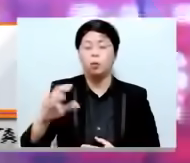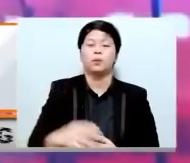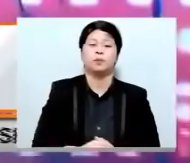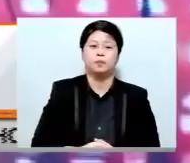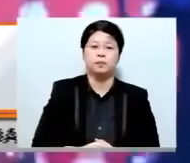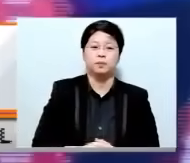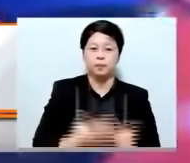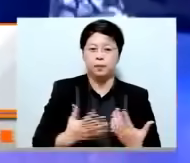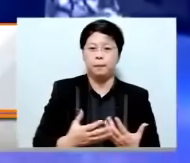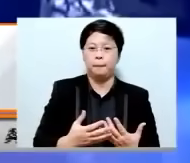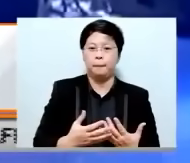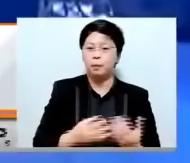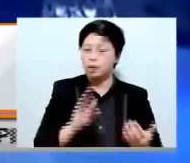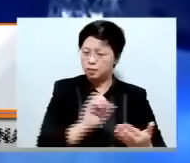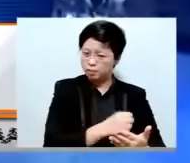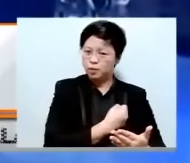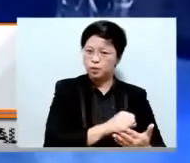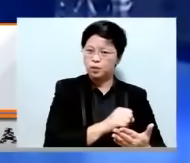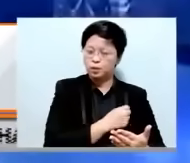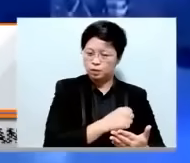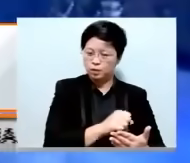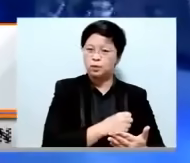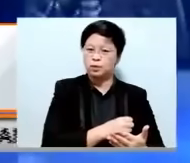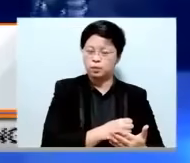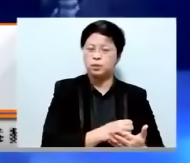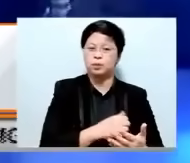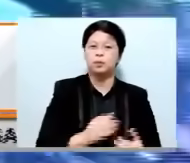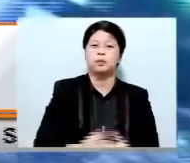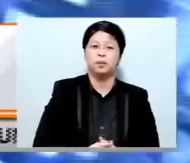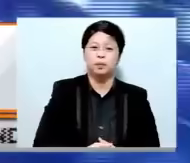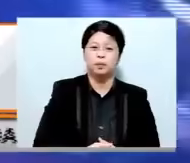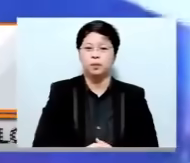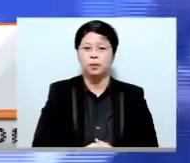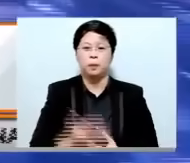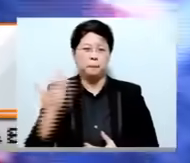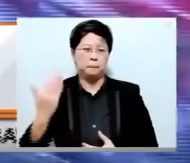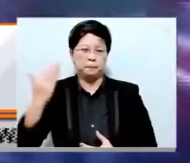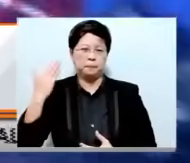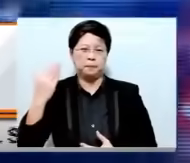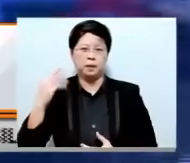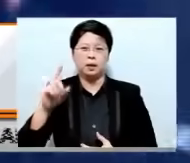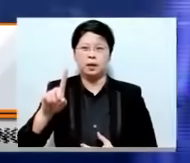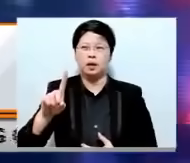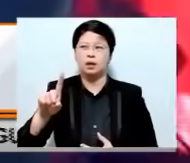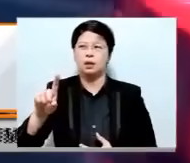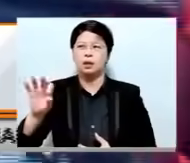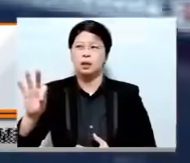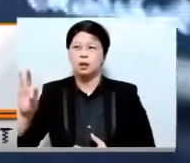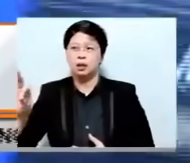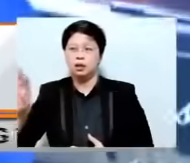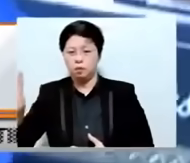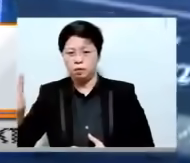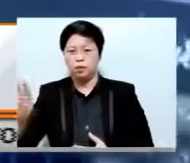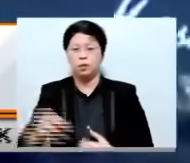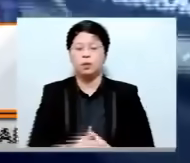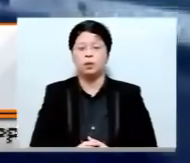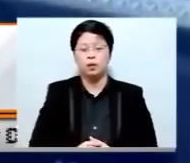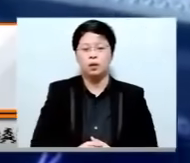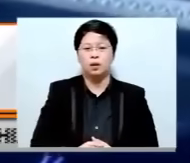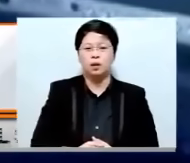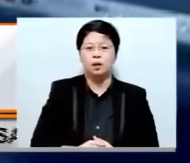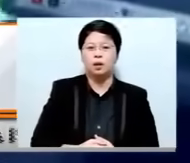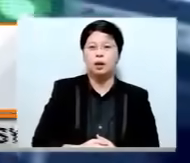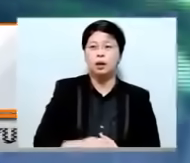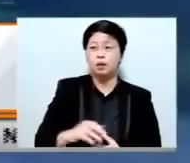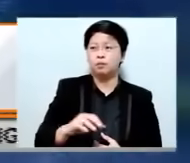ng kanilang album. Ito nga yung mga album na River Maya noong 1994, Trip noong 1996 at Atomic